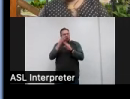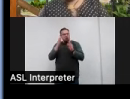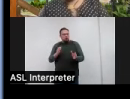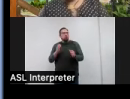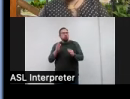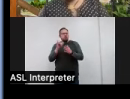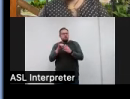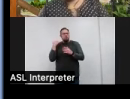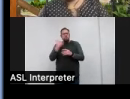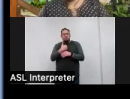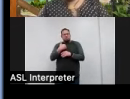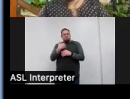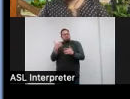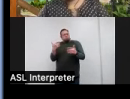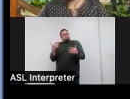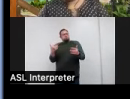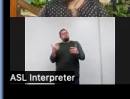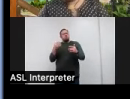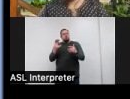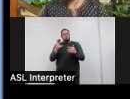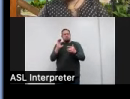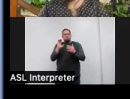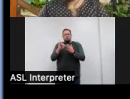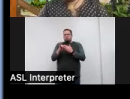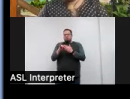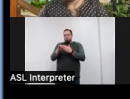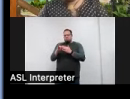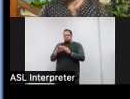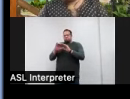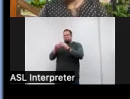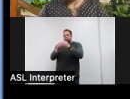that we're واختلاف الأنواع لسكان المحيط الهادي.